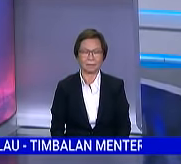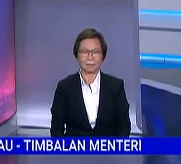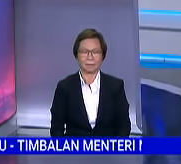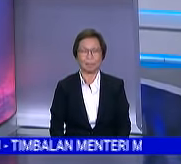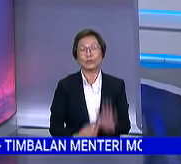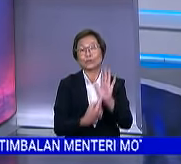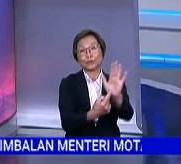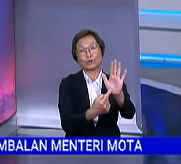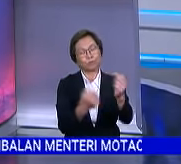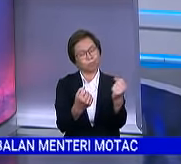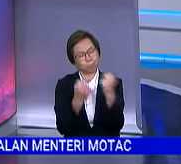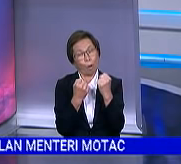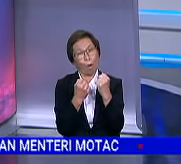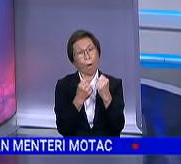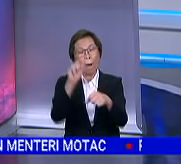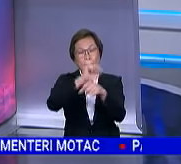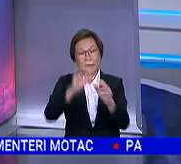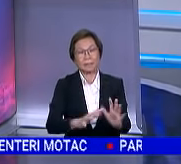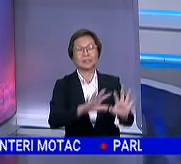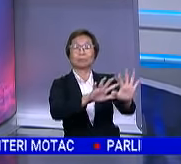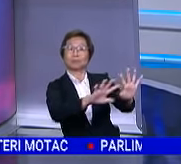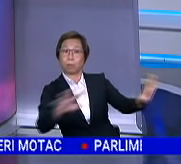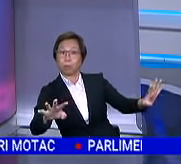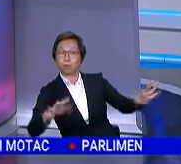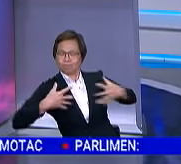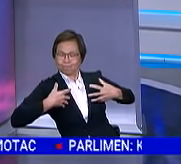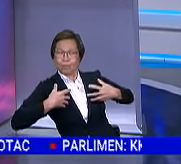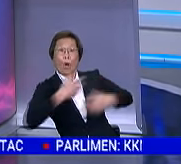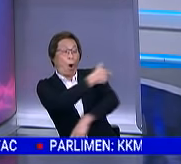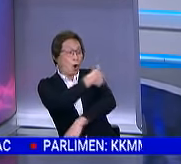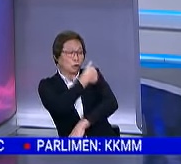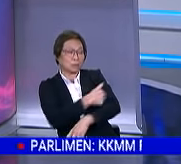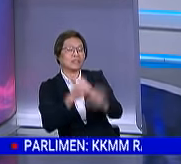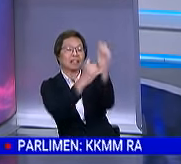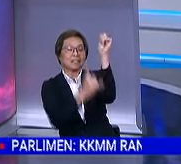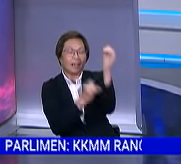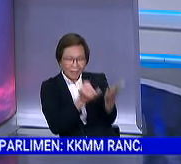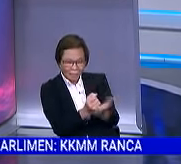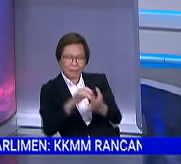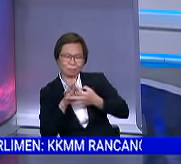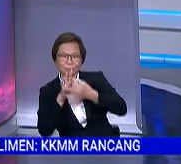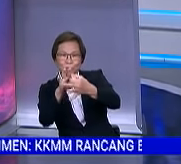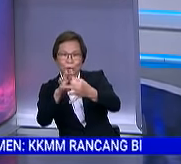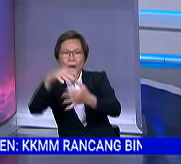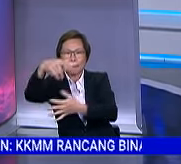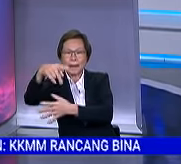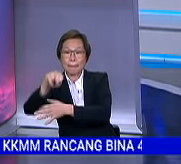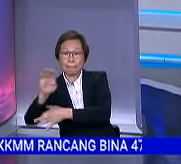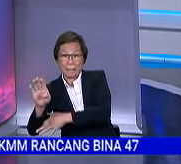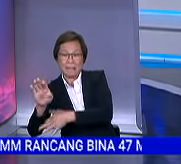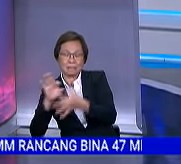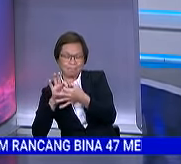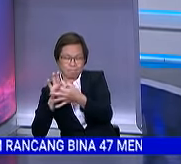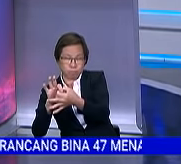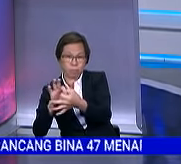Sebagai tanda solidariti kepada petugas Barisan Hadapan Kesihatan, Yayasan Ikhlas dengan kerjasama Permodalan Nasional Berhad